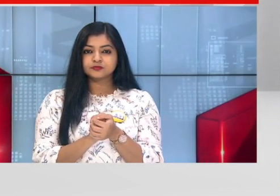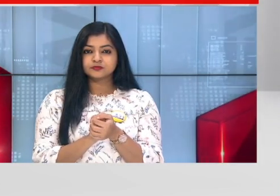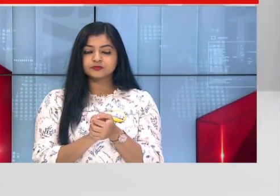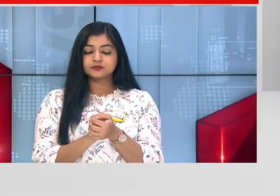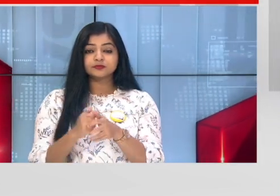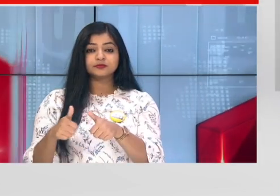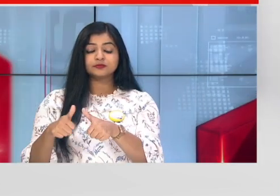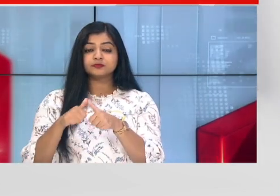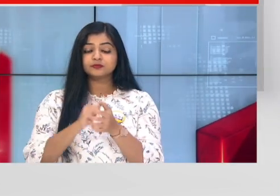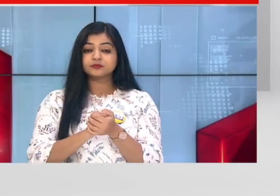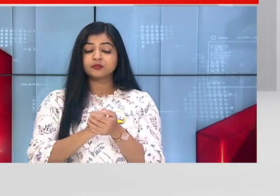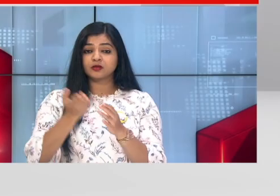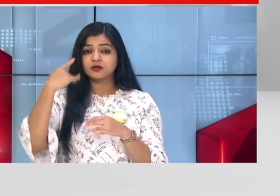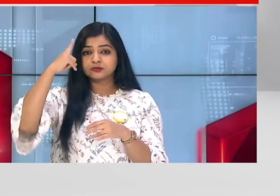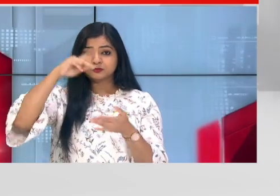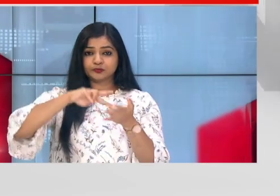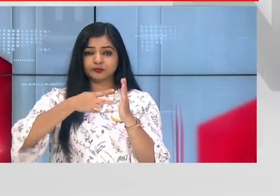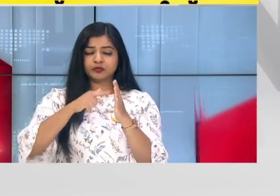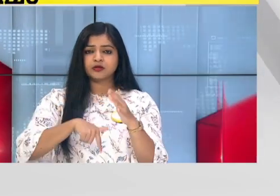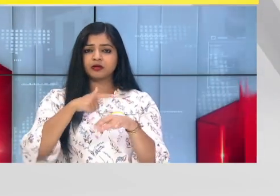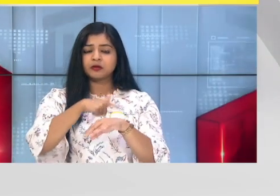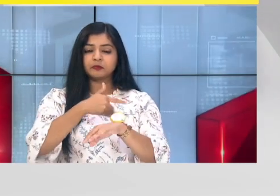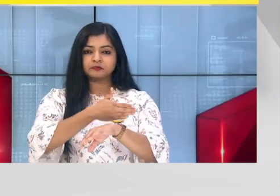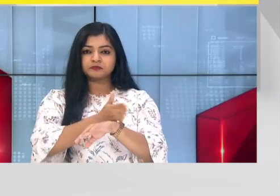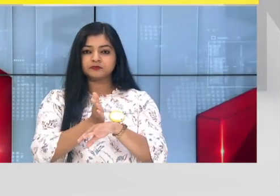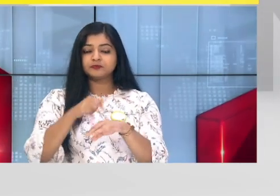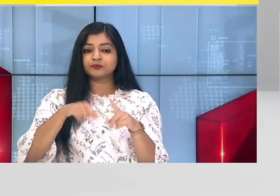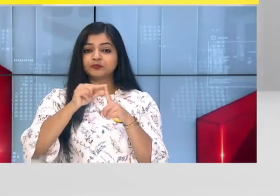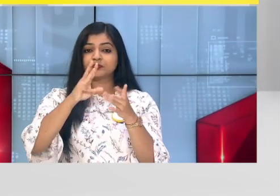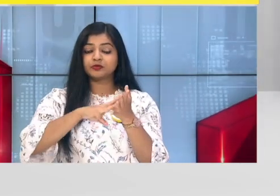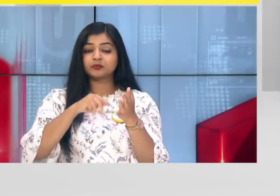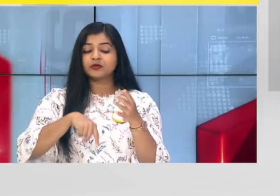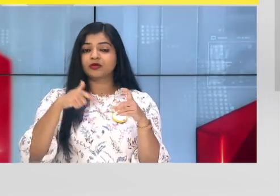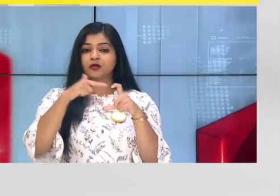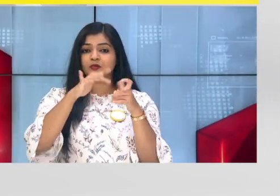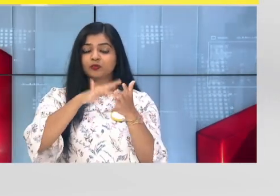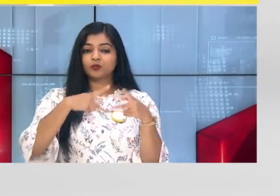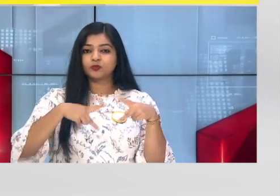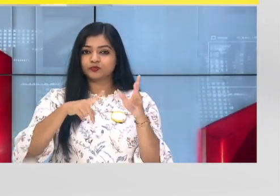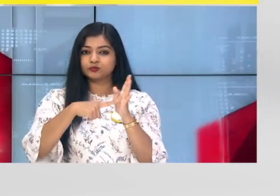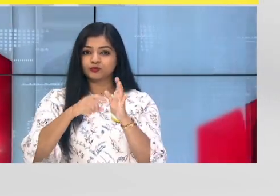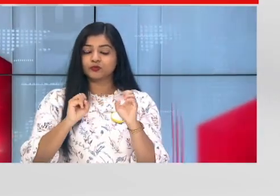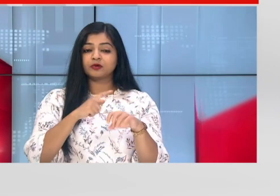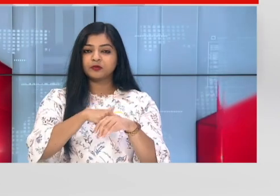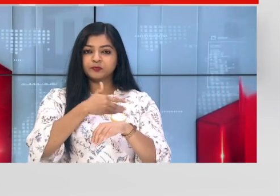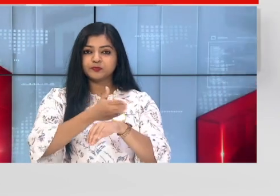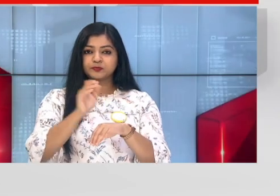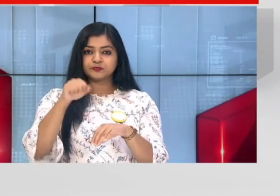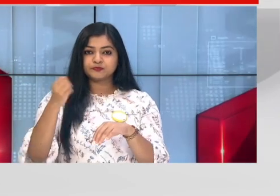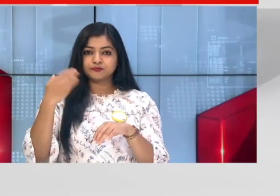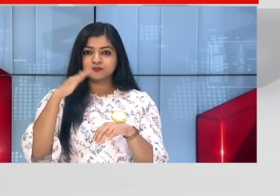സ്മിത, നേരത്തെ തീരുമാനിച്ചതിൽ നിന്നും അല്പം വൈകും പ്രധാനമന്ത്രിയുടെ കൊച്ചിയിലെ റോഡ് ഷോ എന്നാണ് ഏറ്റവും ഒടുവിൽ മനസ്സിലാക്കാൻ കഴിയുന്നത്.